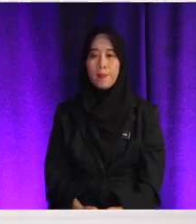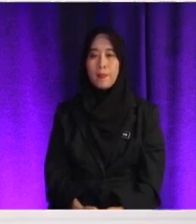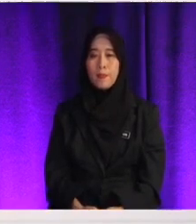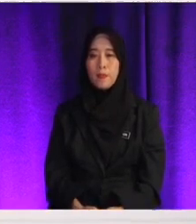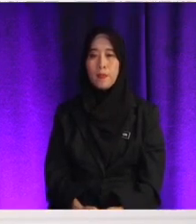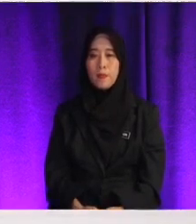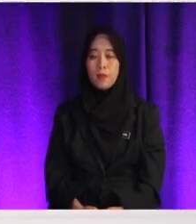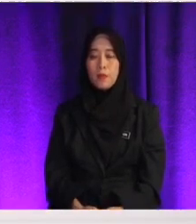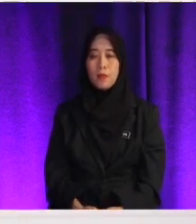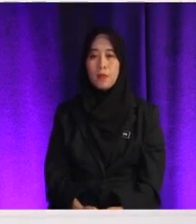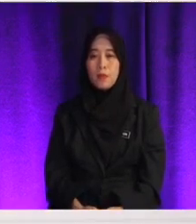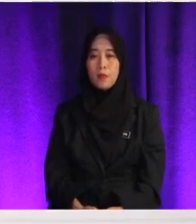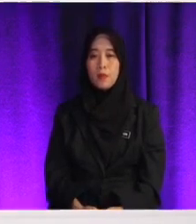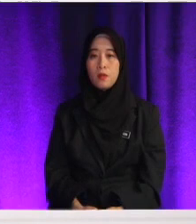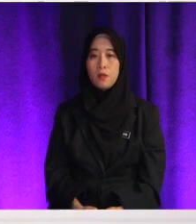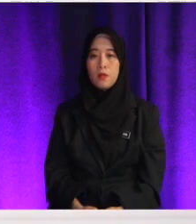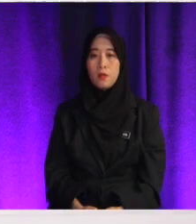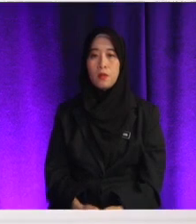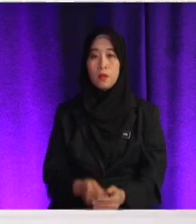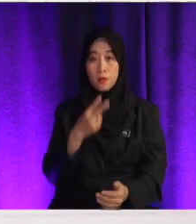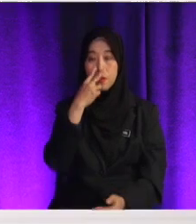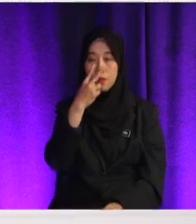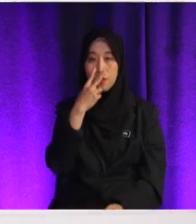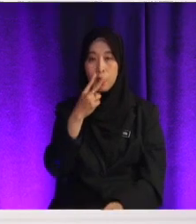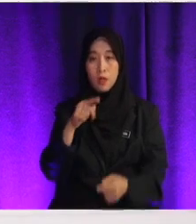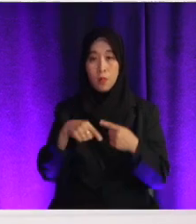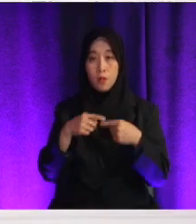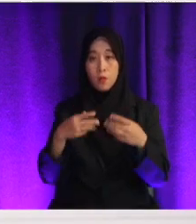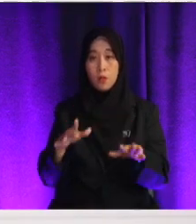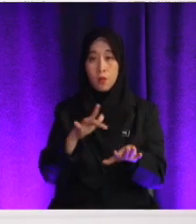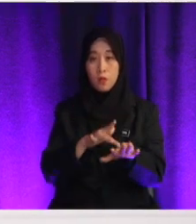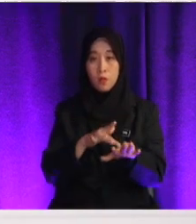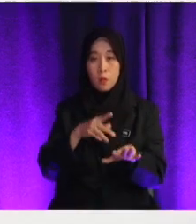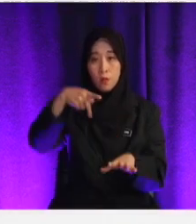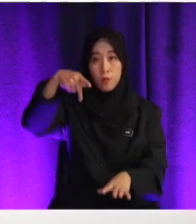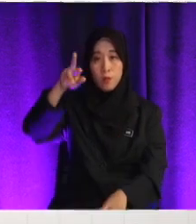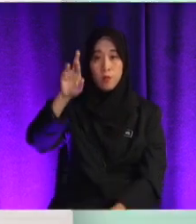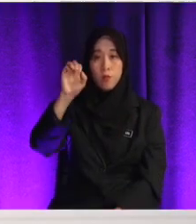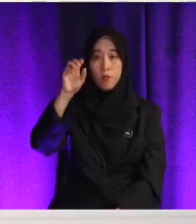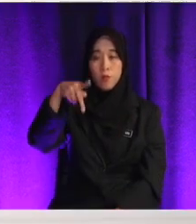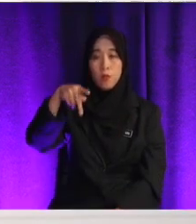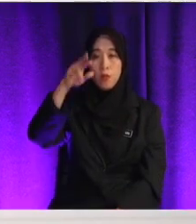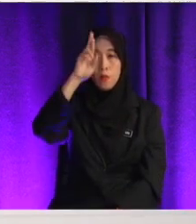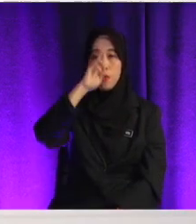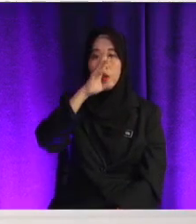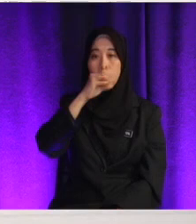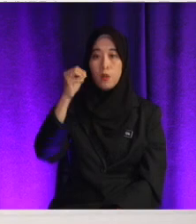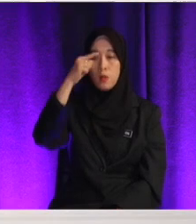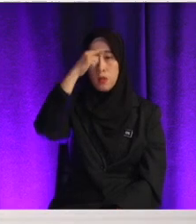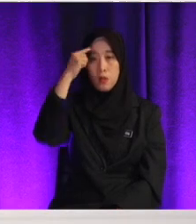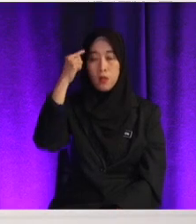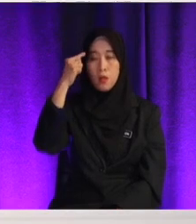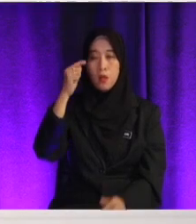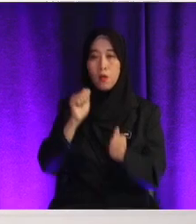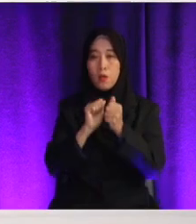Main pula. Okey. Tu. Nampak so tak? Kalau bila dah sentuhkan prop merah dan prop hitam, okey, automatik jarum penunjuk akan bergerak